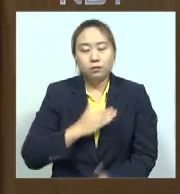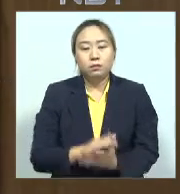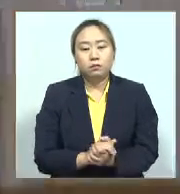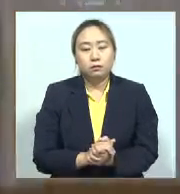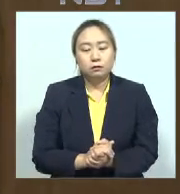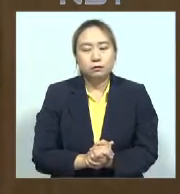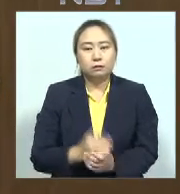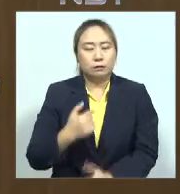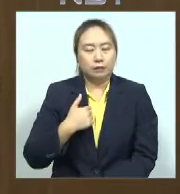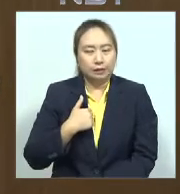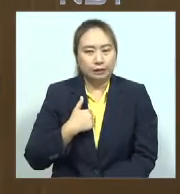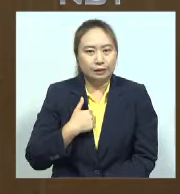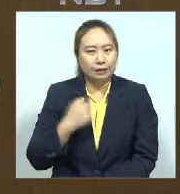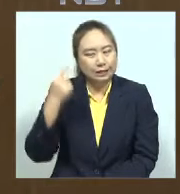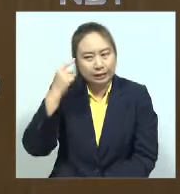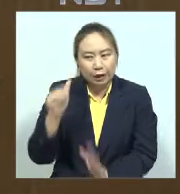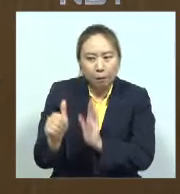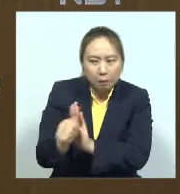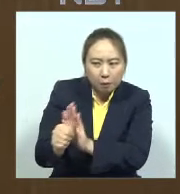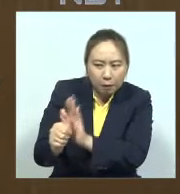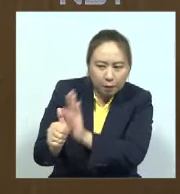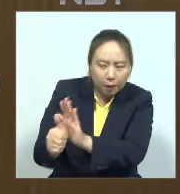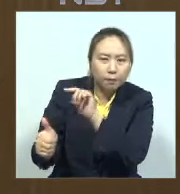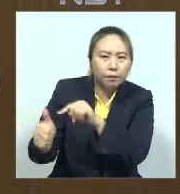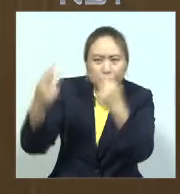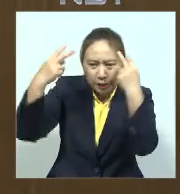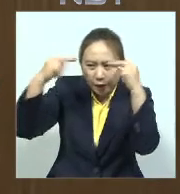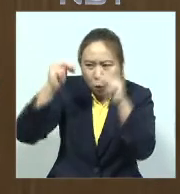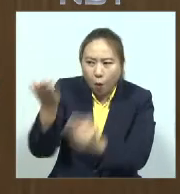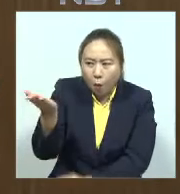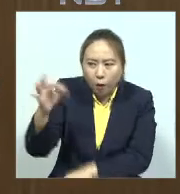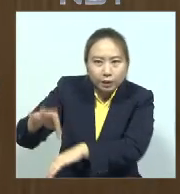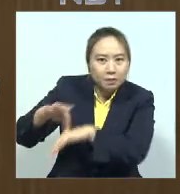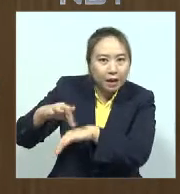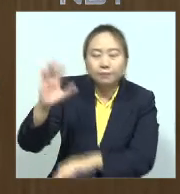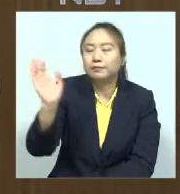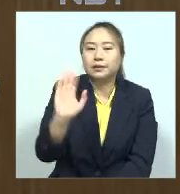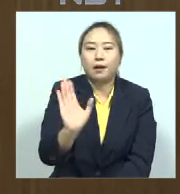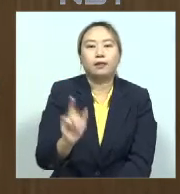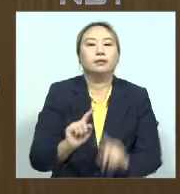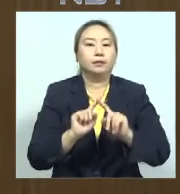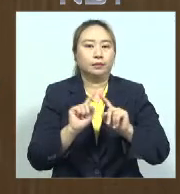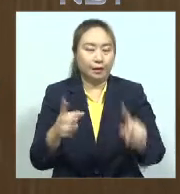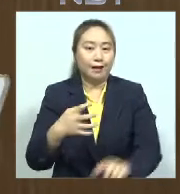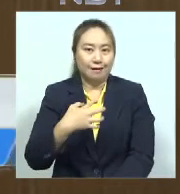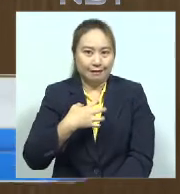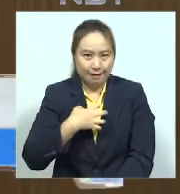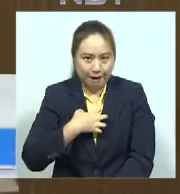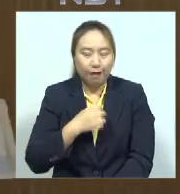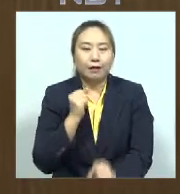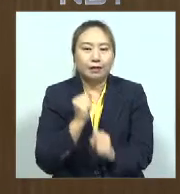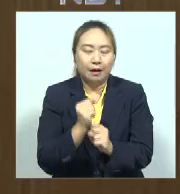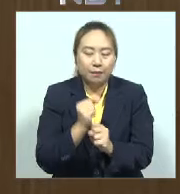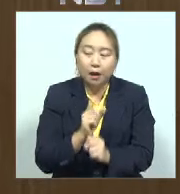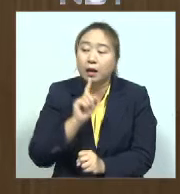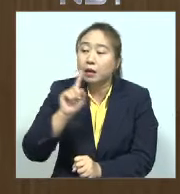ไม่ได้กดดันพรรคหรือว่าท่านนายกรัฐมนตรีในเรื่องของตำแหน่งนะครับเป็นแต่เพียงว่าเราอยากจะทราบแนวทางการปฏิบั